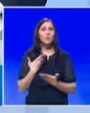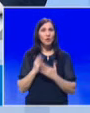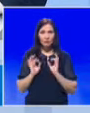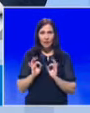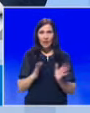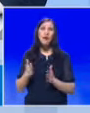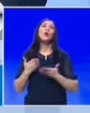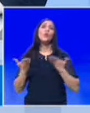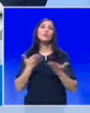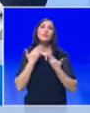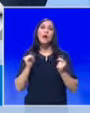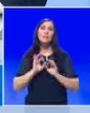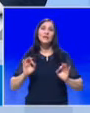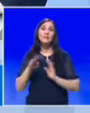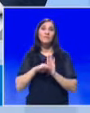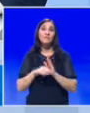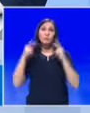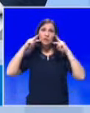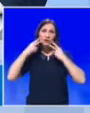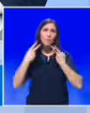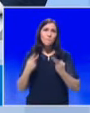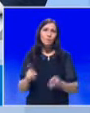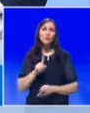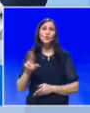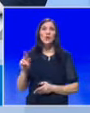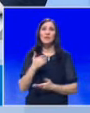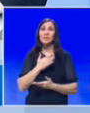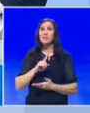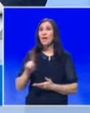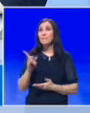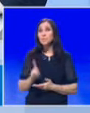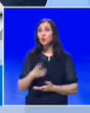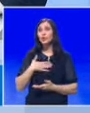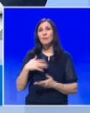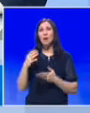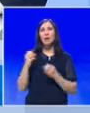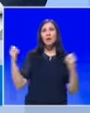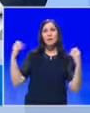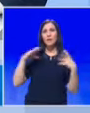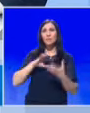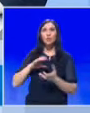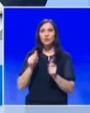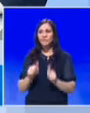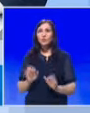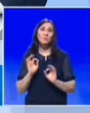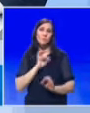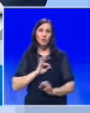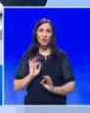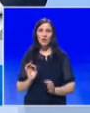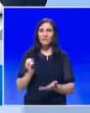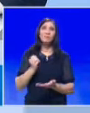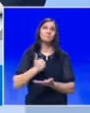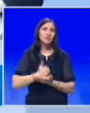са прозрачни, публични, които казват, че не може да има ярки политически фигури, се получават такива назначения. Ние искаме да сложим край, защото обществото